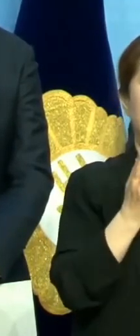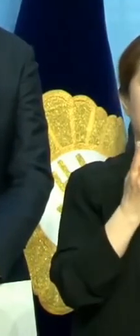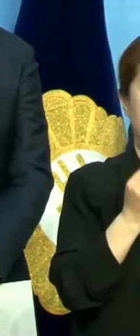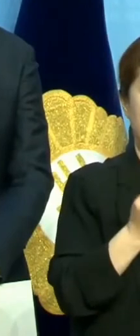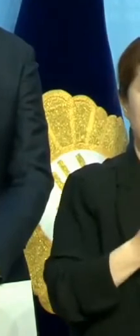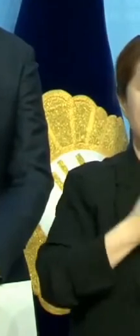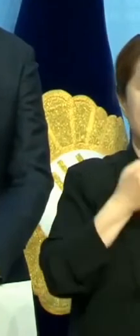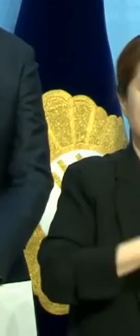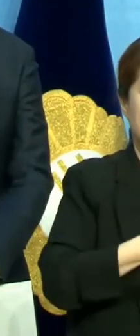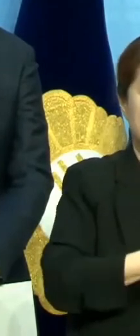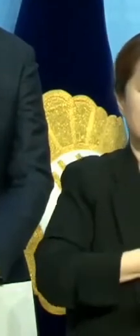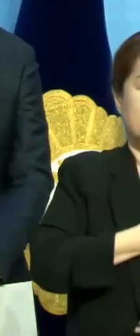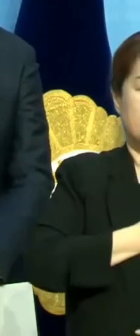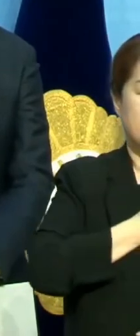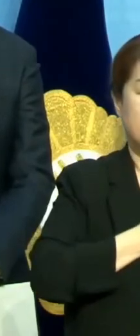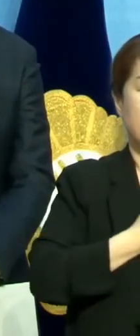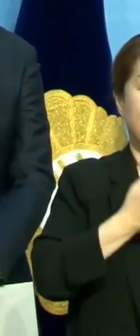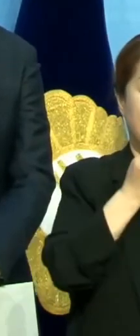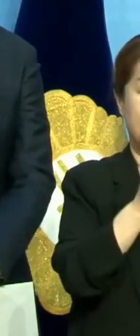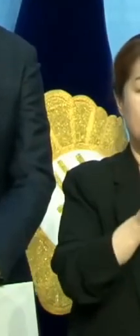얼마나 할 말이 많았으면